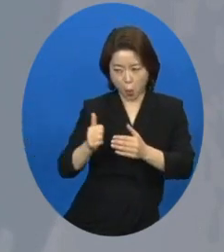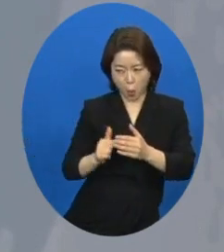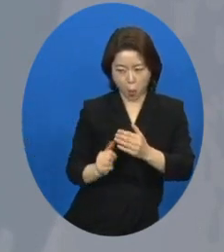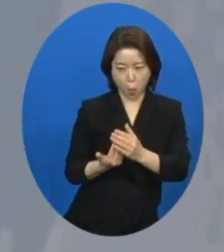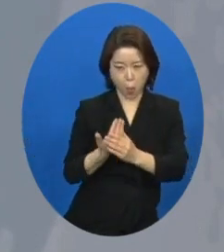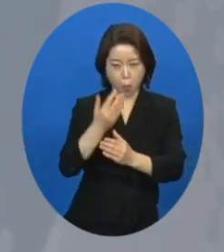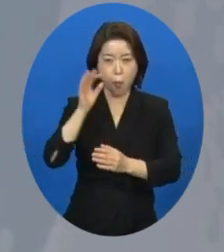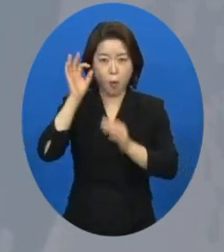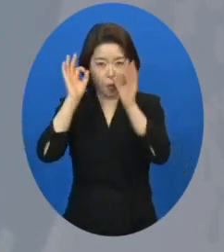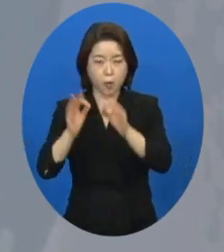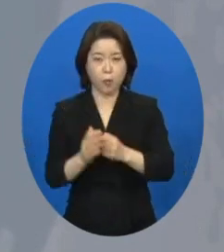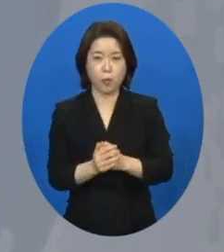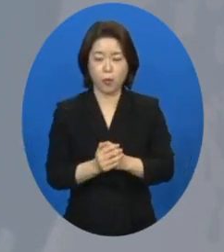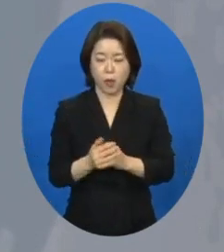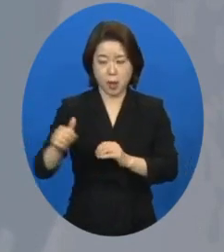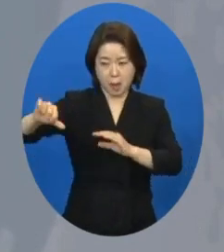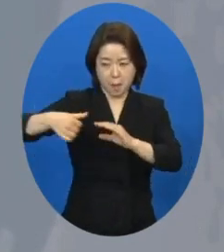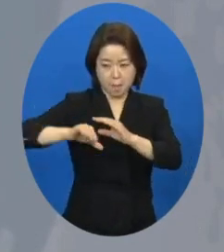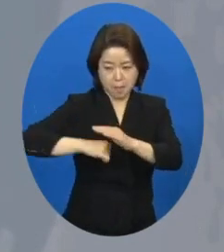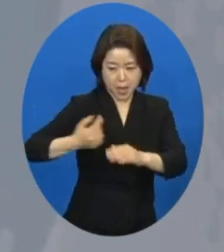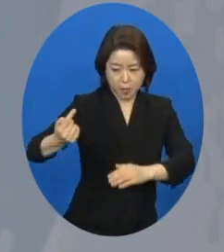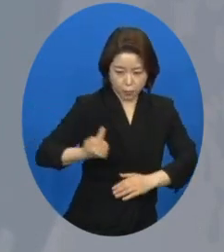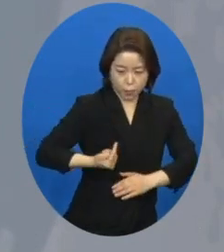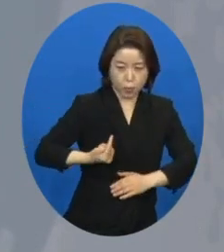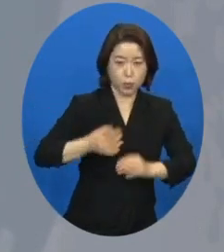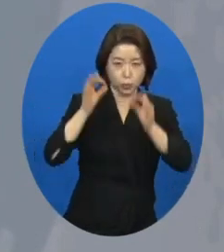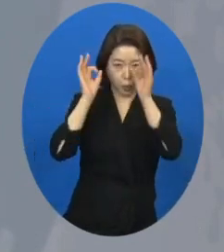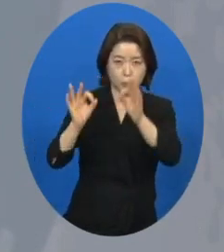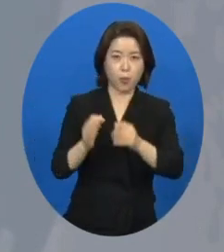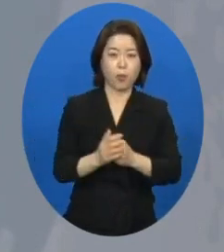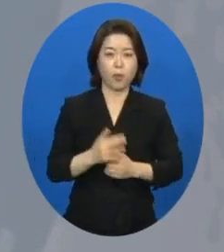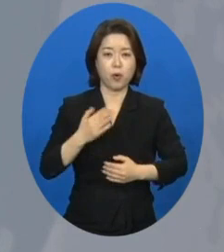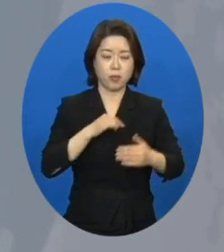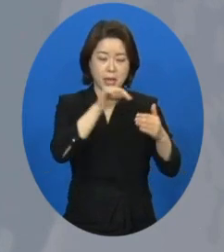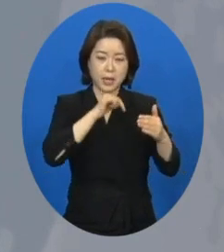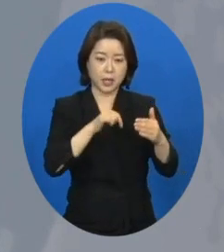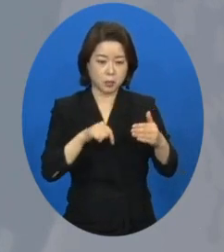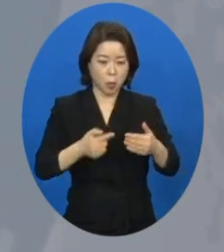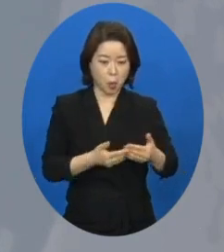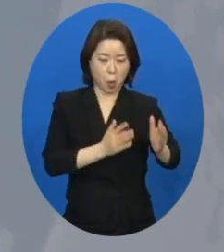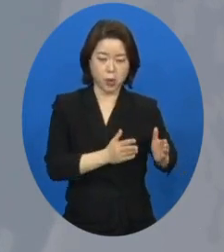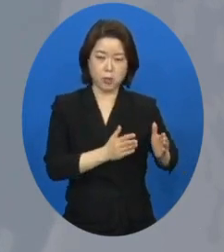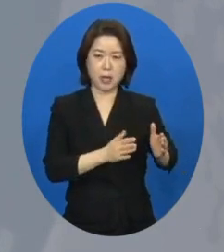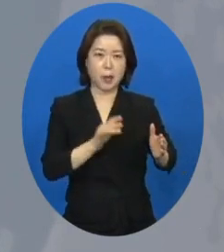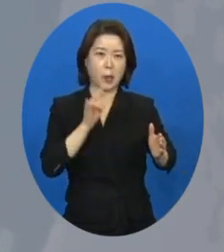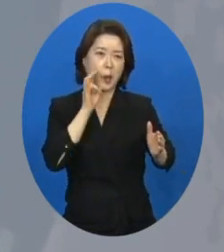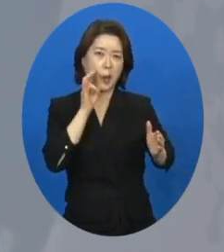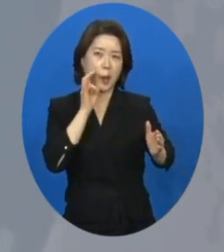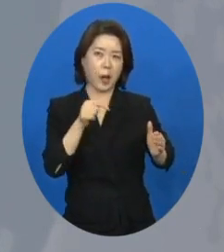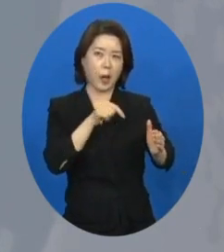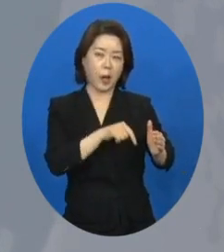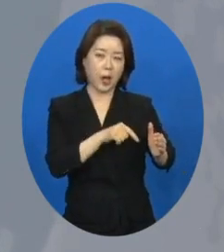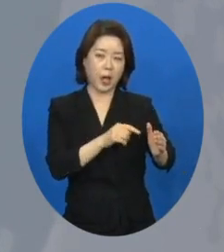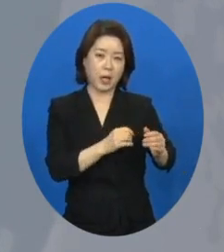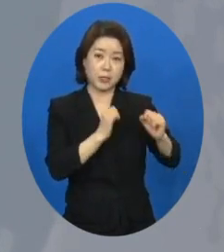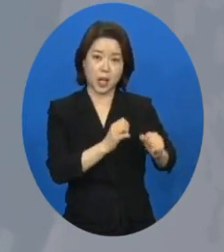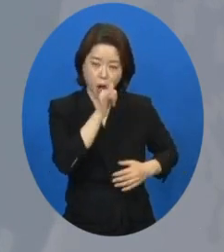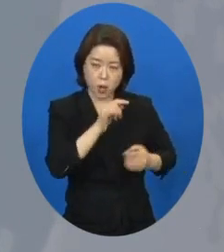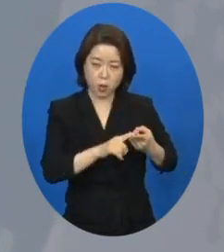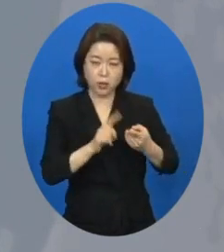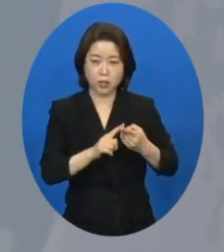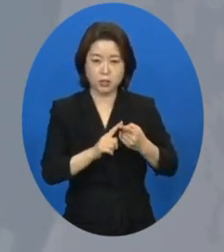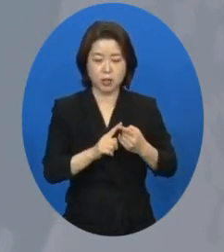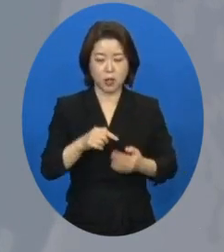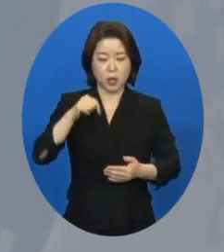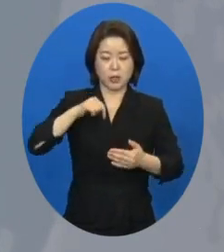것을, 뱀이 넘어온 것을, 내 가슴에 어느 방에는 창녀까지도 살았던 것을 그는